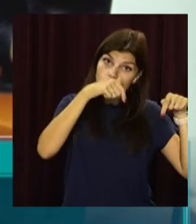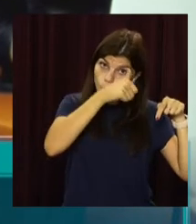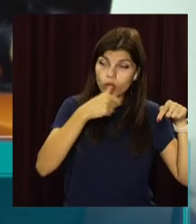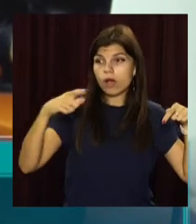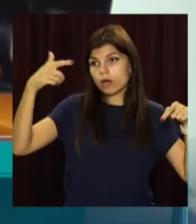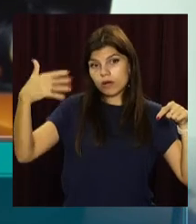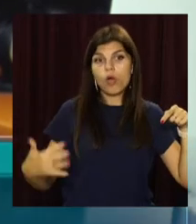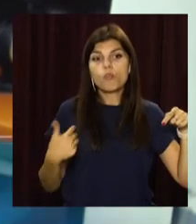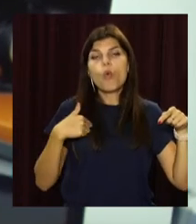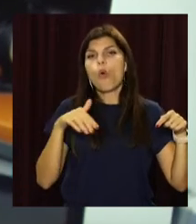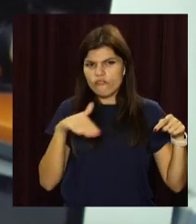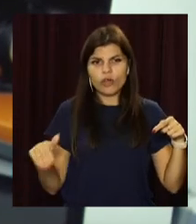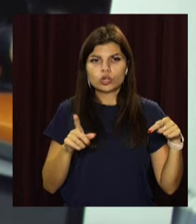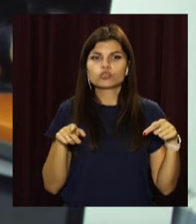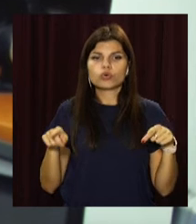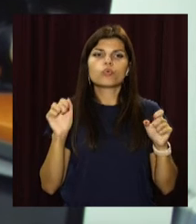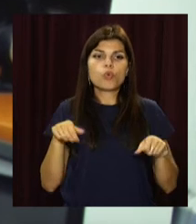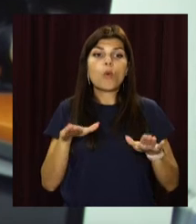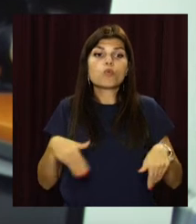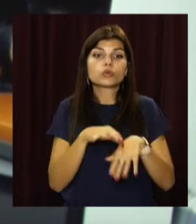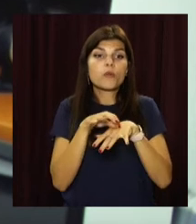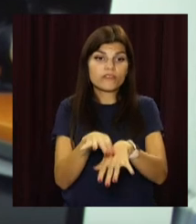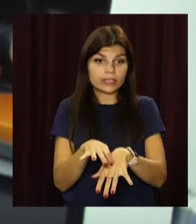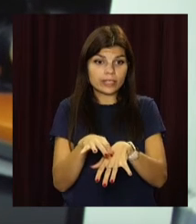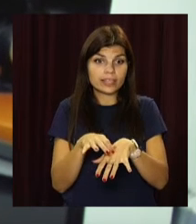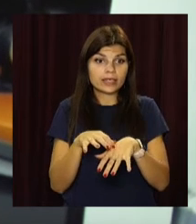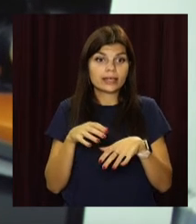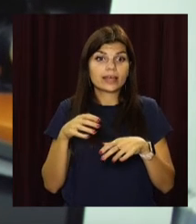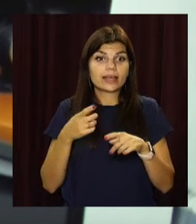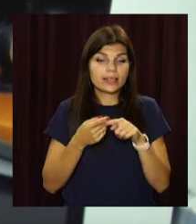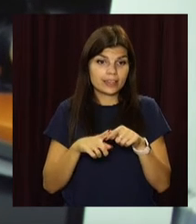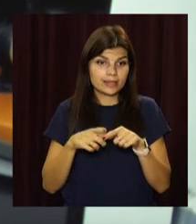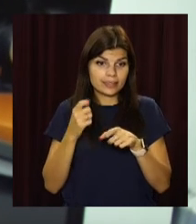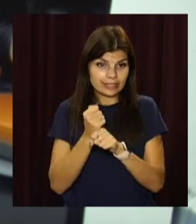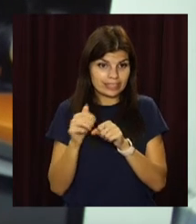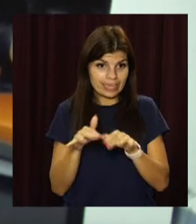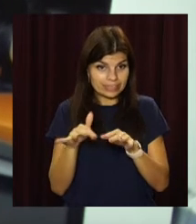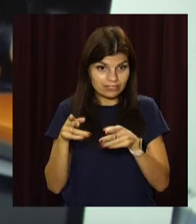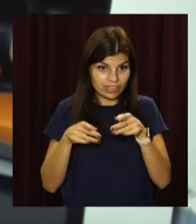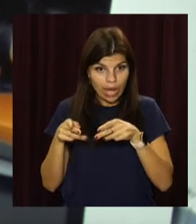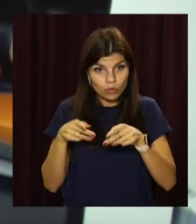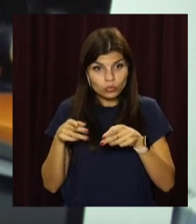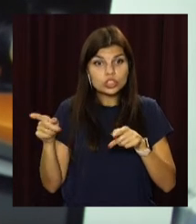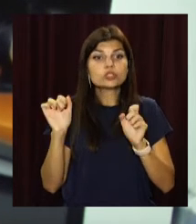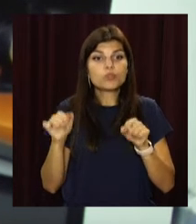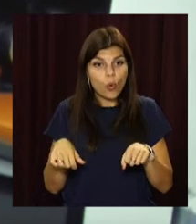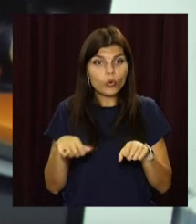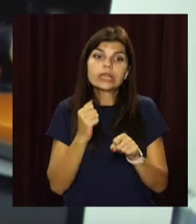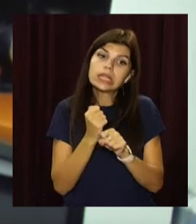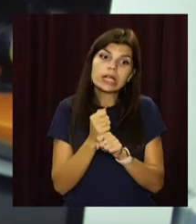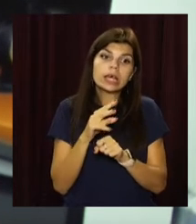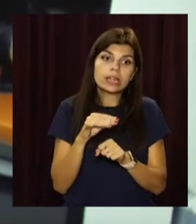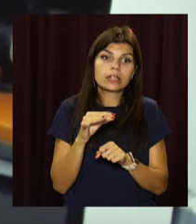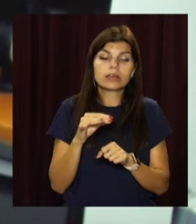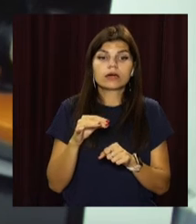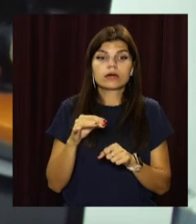мы уверены, что после проведения 7 дней местные хирурги смогут делать те